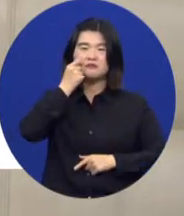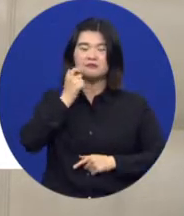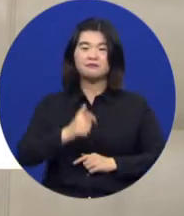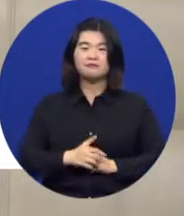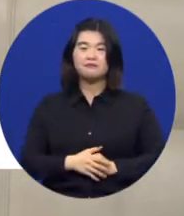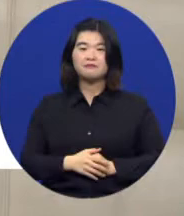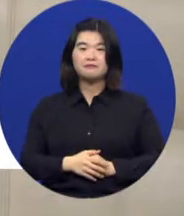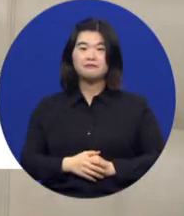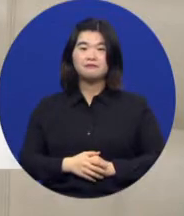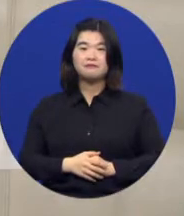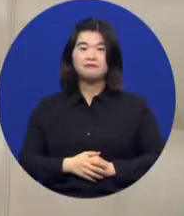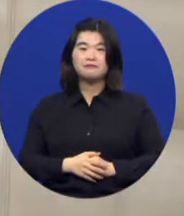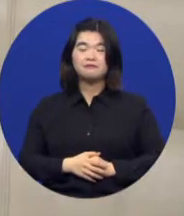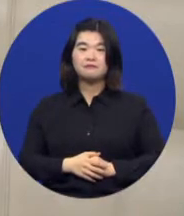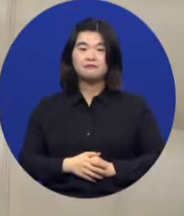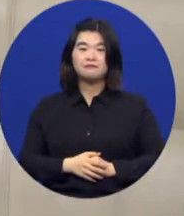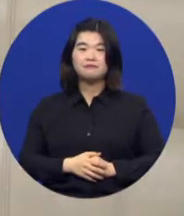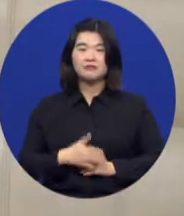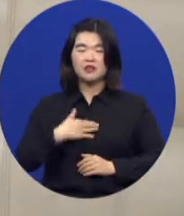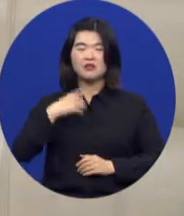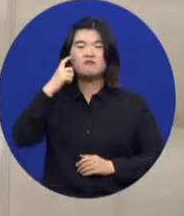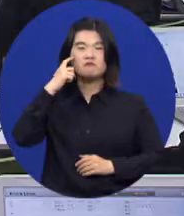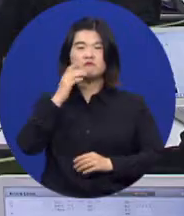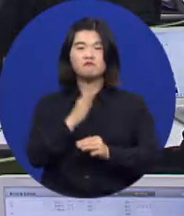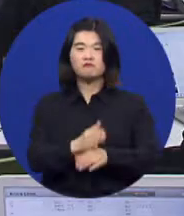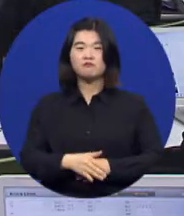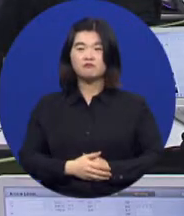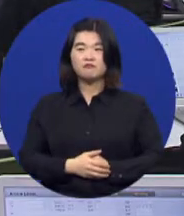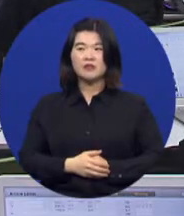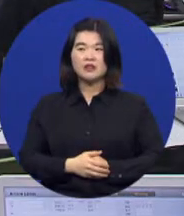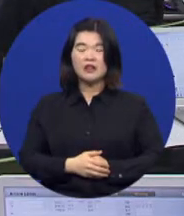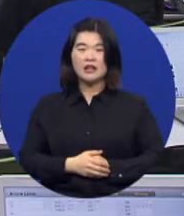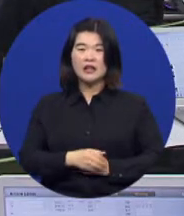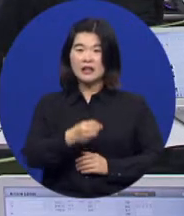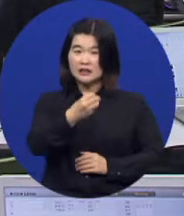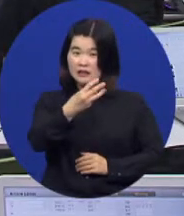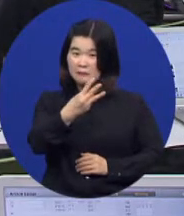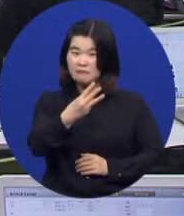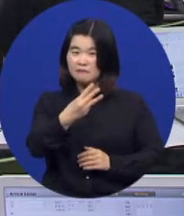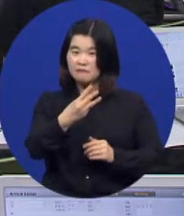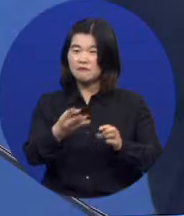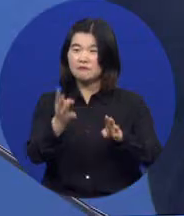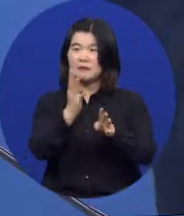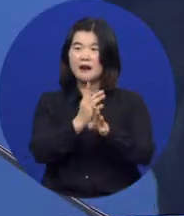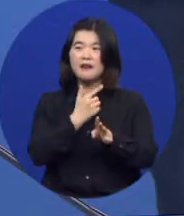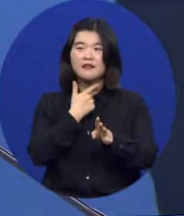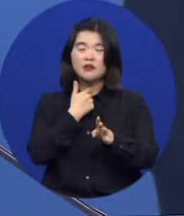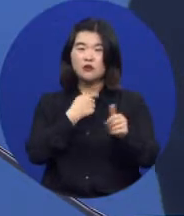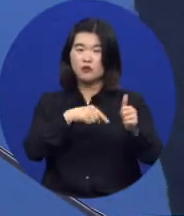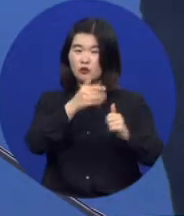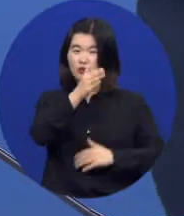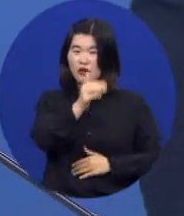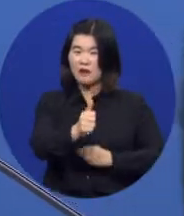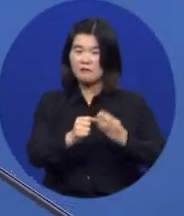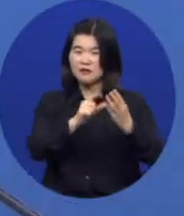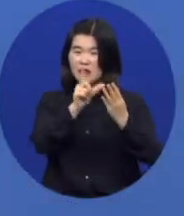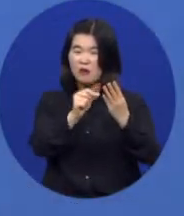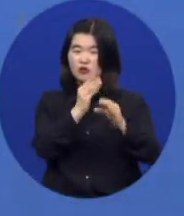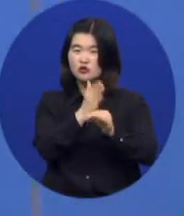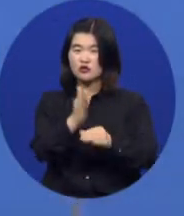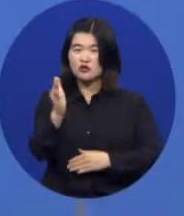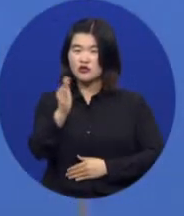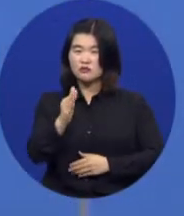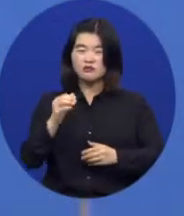이를 못 갈 겁니다 않아 저는 그렇게 생각을 합니다 3선 도전 의사를 밝힌 이 성 문 교육감은 다음달 중 순증